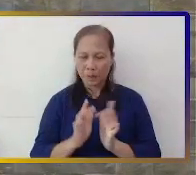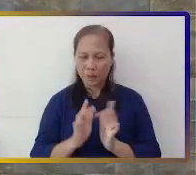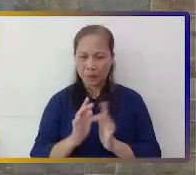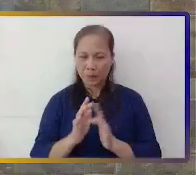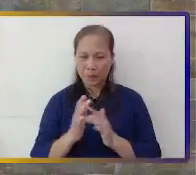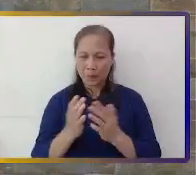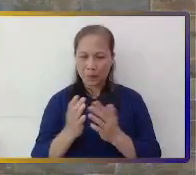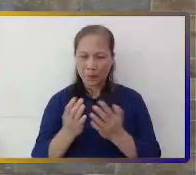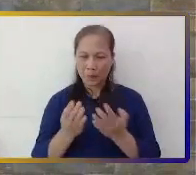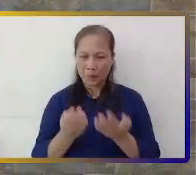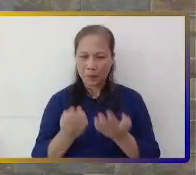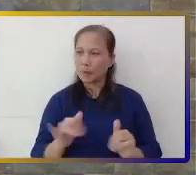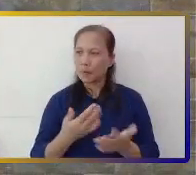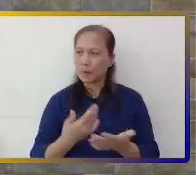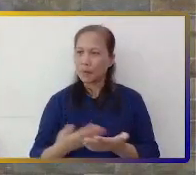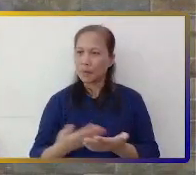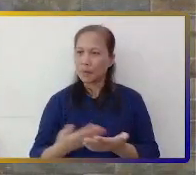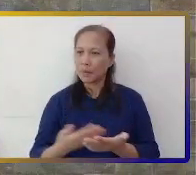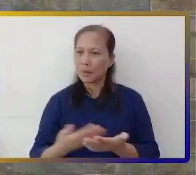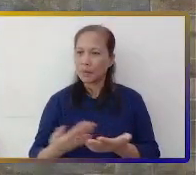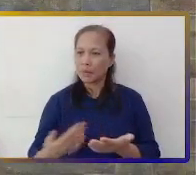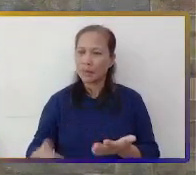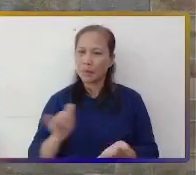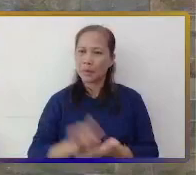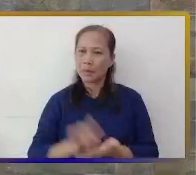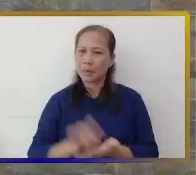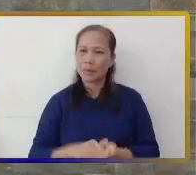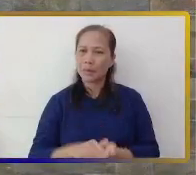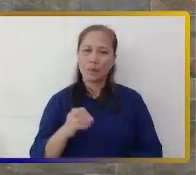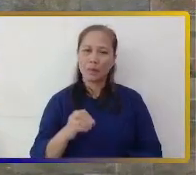na pinag-uusapan po natin the same thing din na